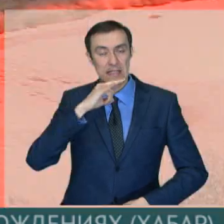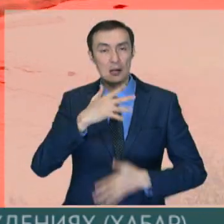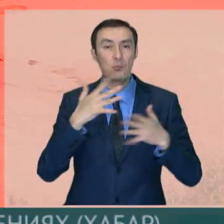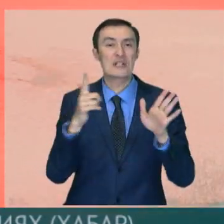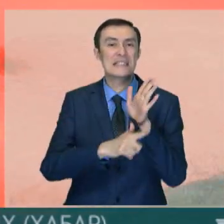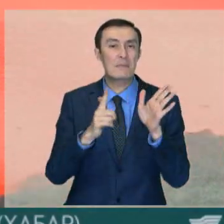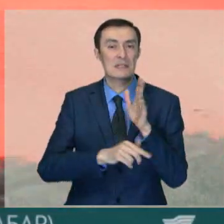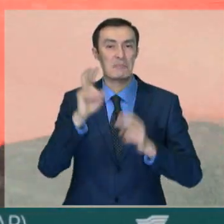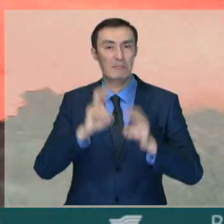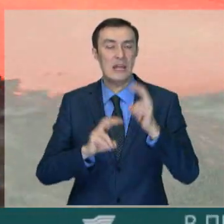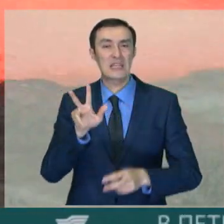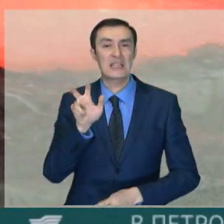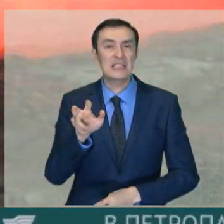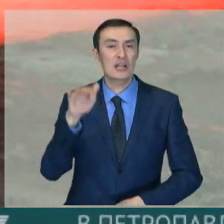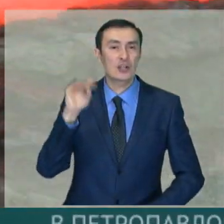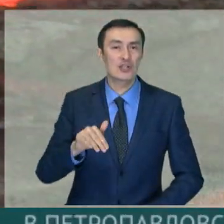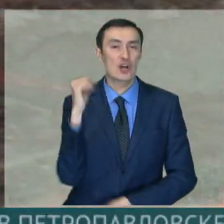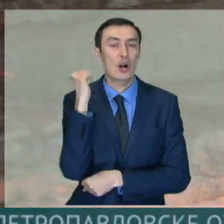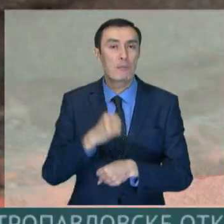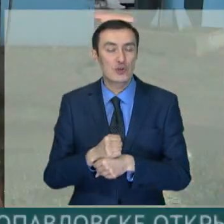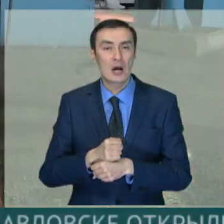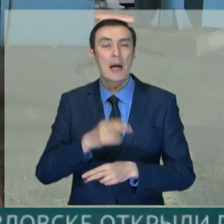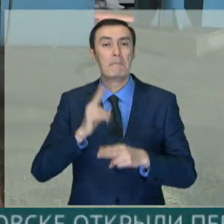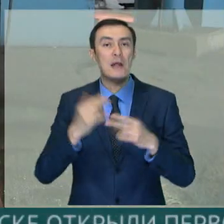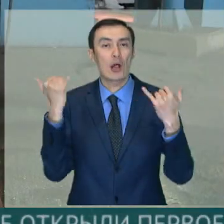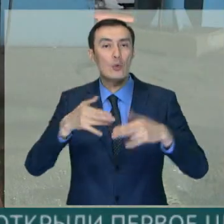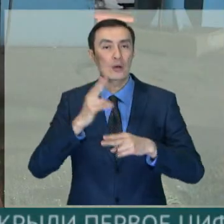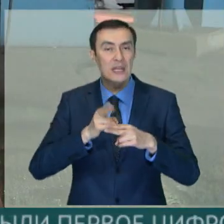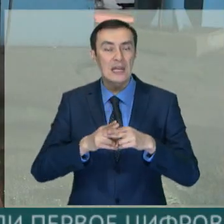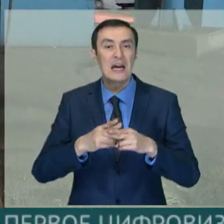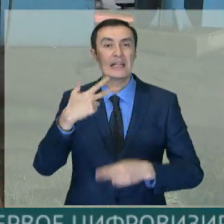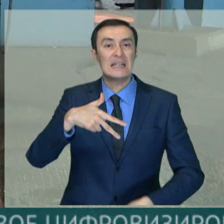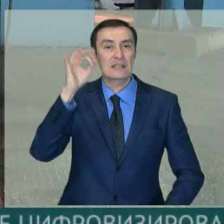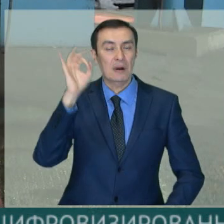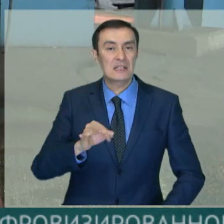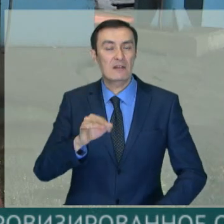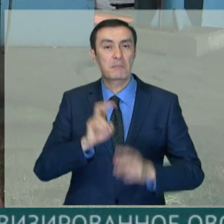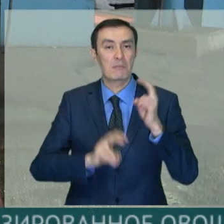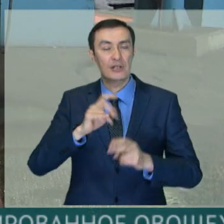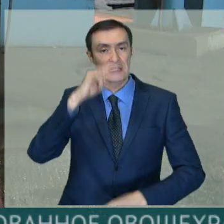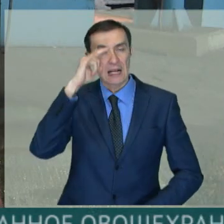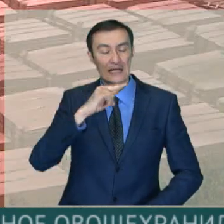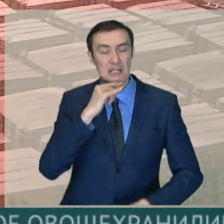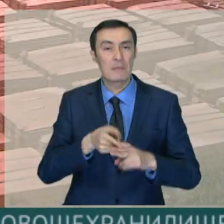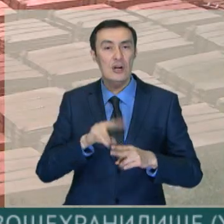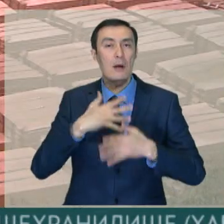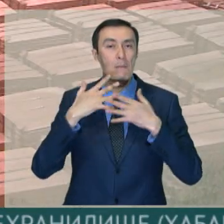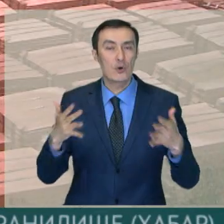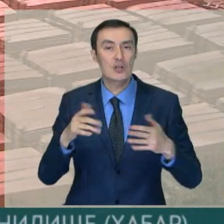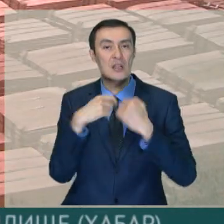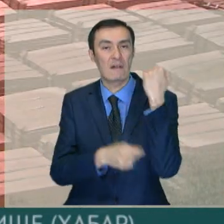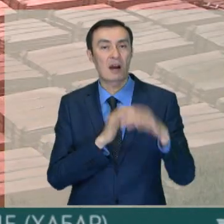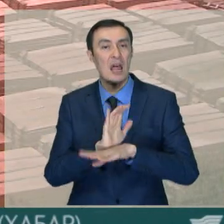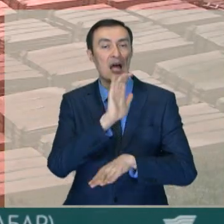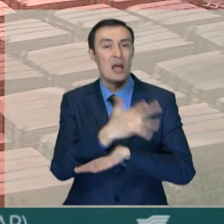70 предприятий и 300 тысяч сотрудников. Металлургия составляет треть всей промышленности страны. При этом большая часть продукции уходит